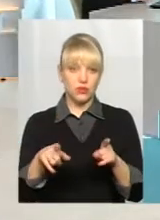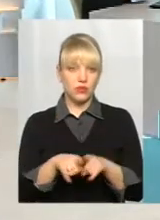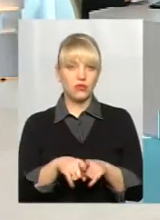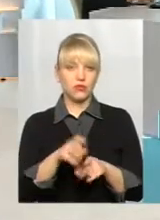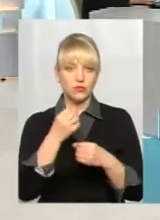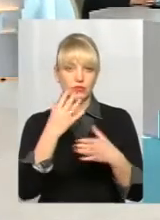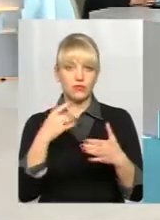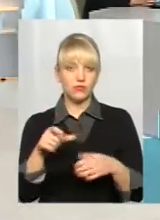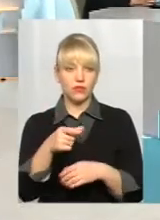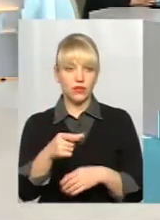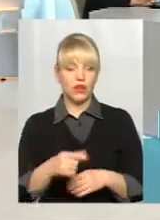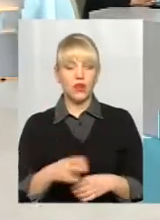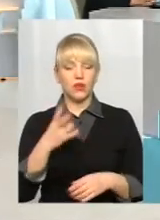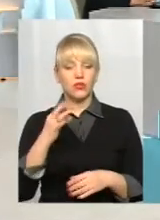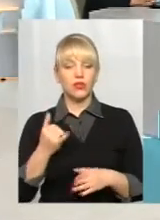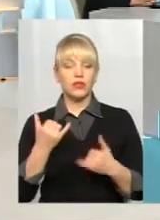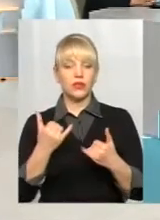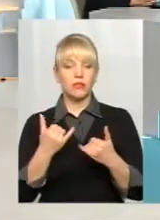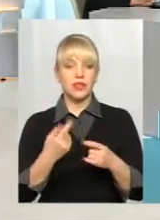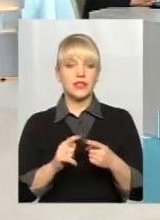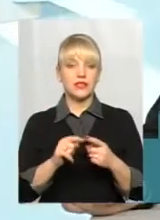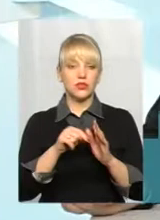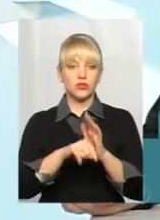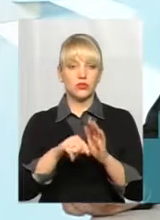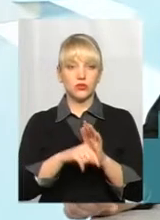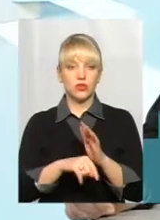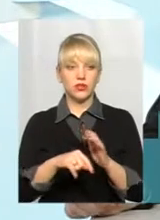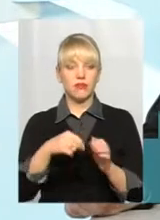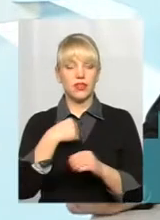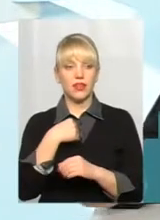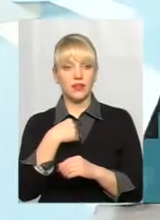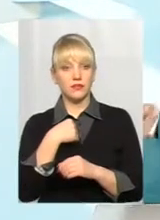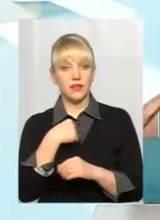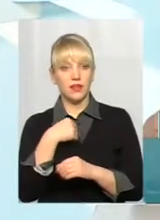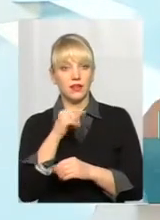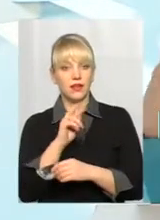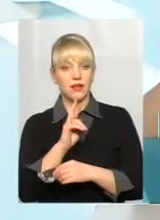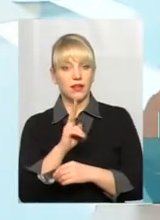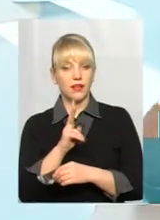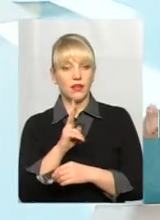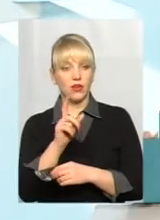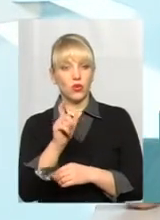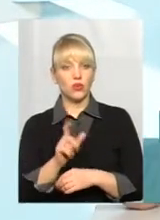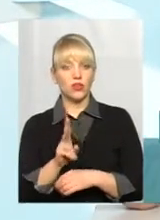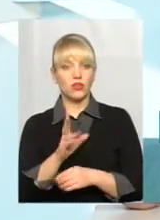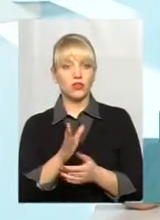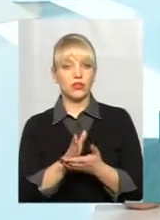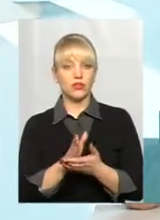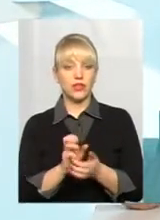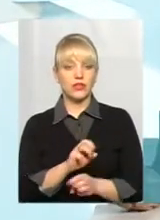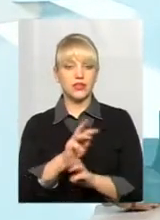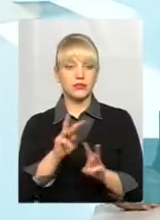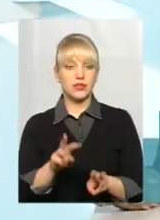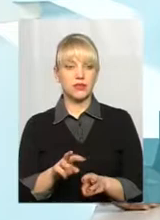Як кожного, напевно, так, з наших телеглядачів. Але тепер воно і стосується мене, як людину, яка має